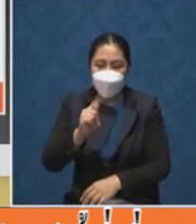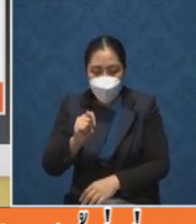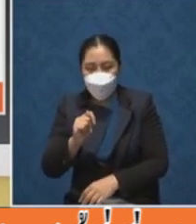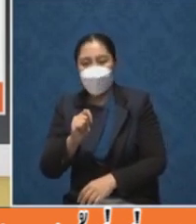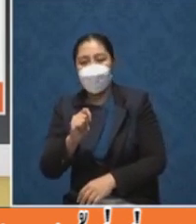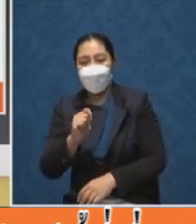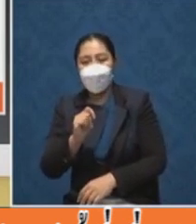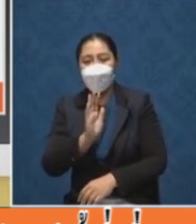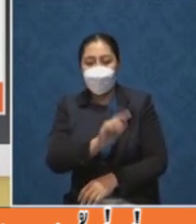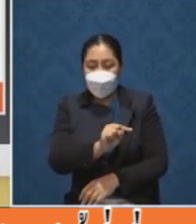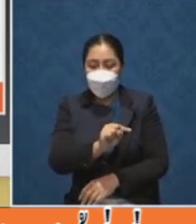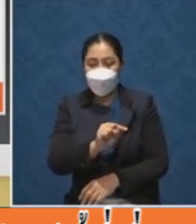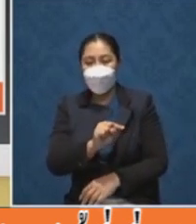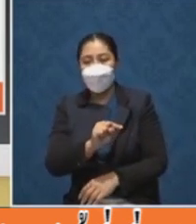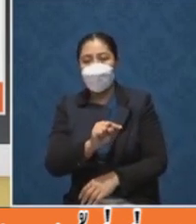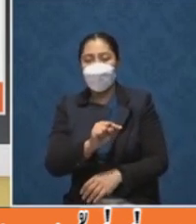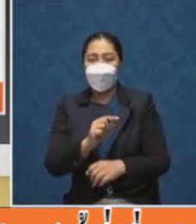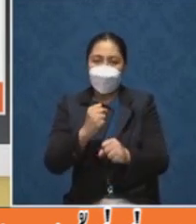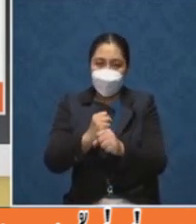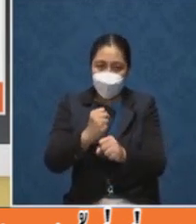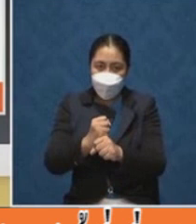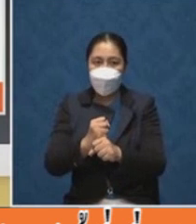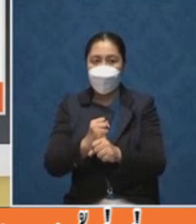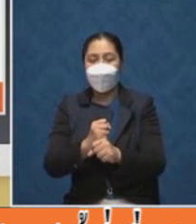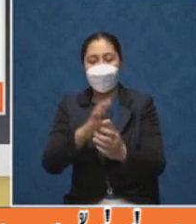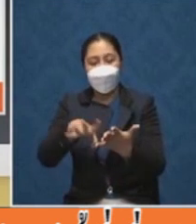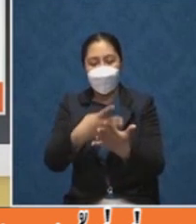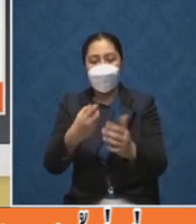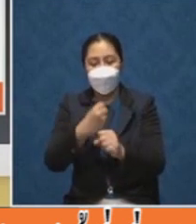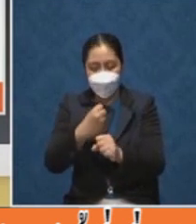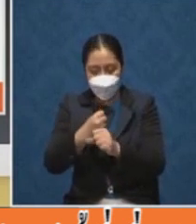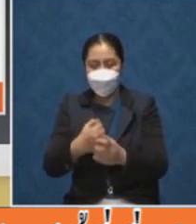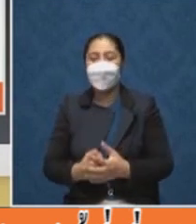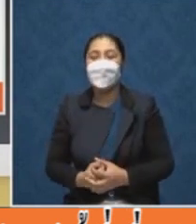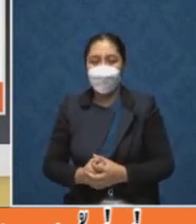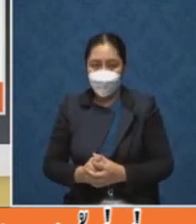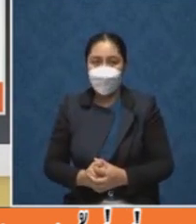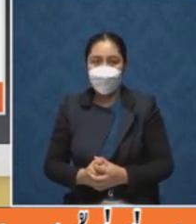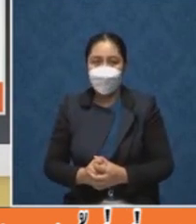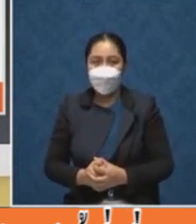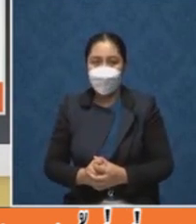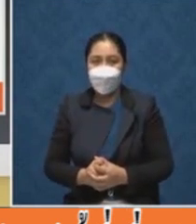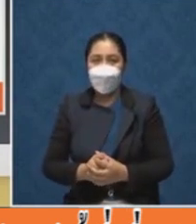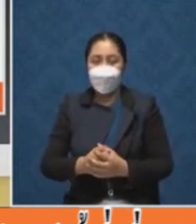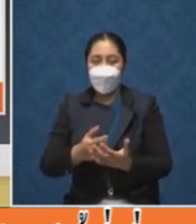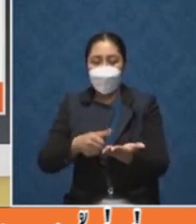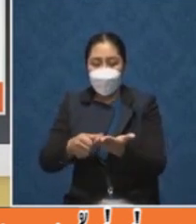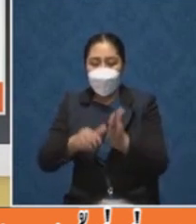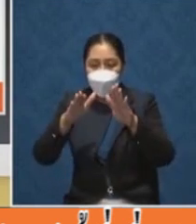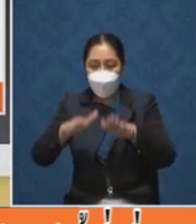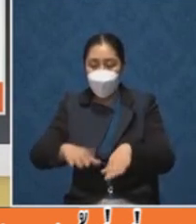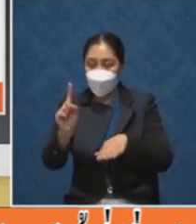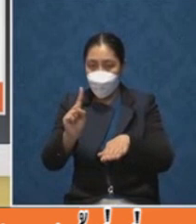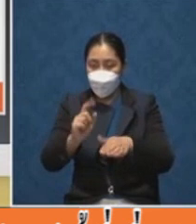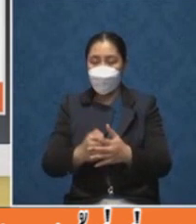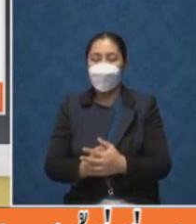าของตัวเองในการที่จะดำเนินนโยบายต่างๆค่ะและที่สำคัญที่สุดที่สมควรที่จะตัดลดนะคะเนื่องจากว่